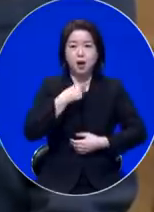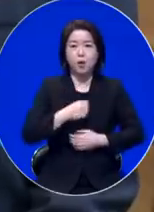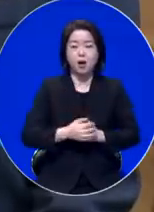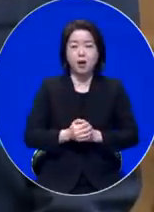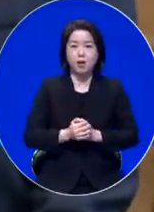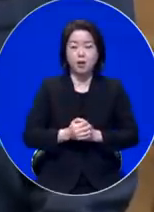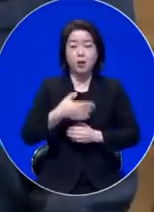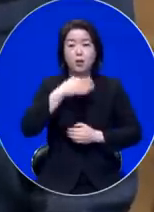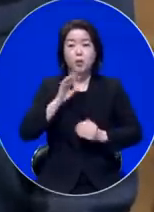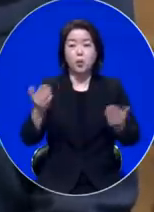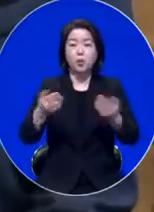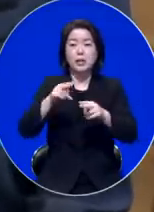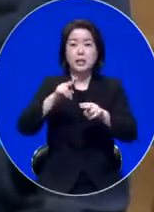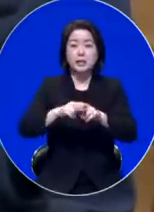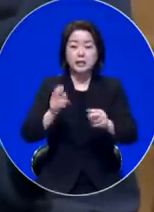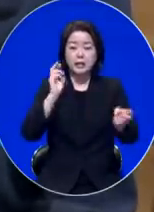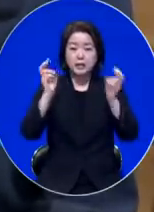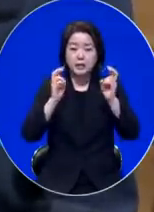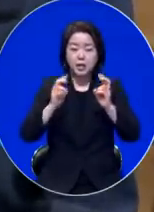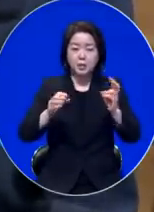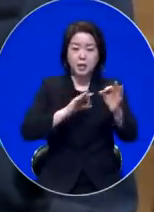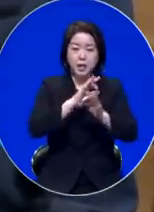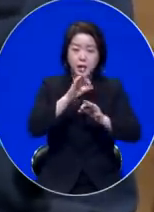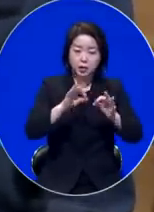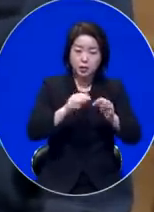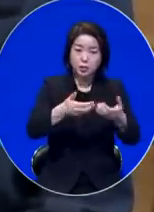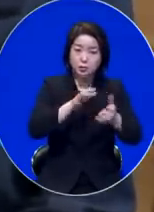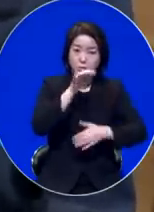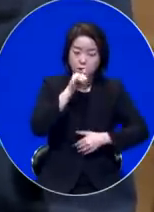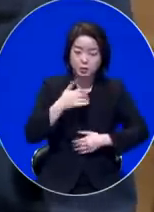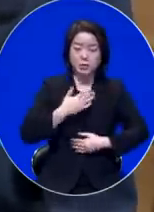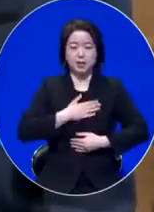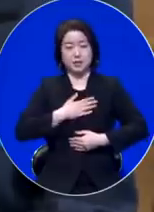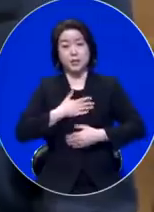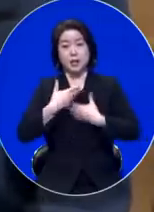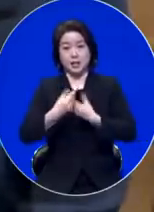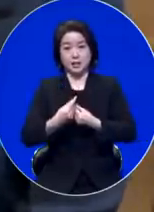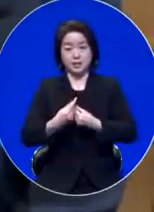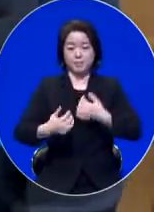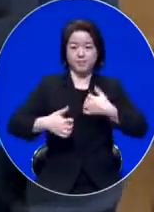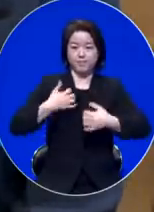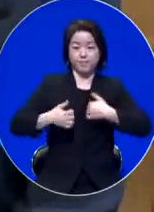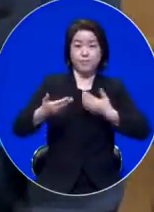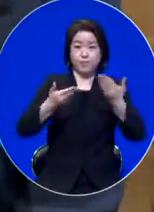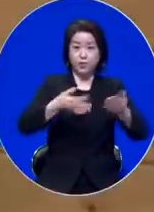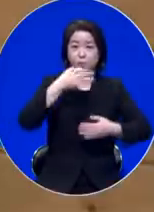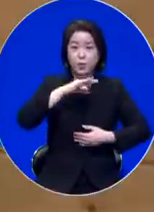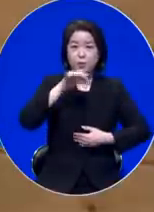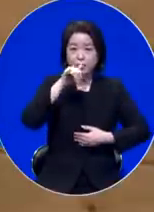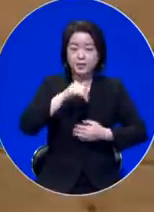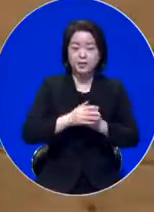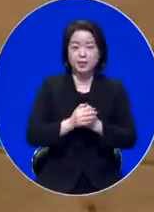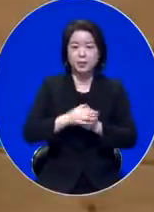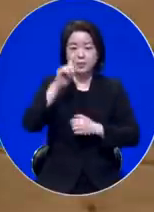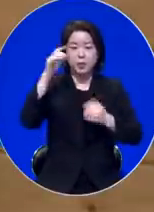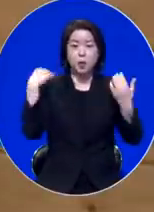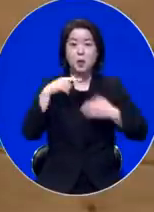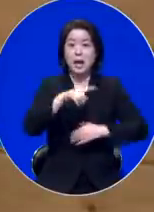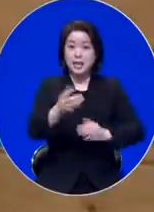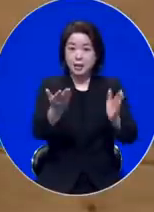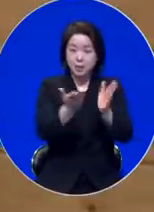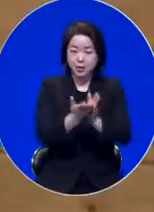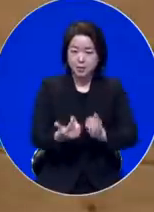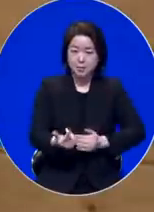노인일자리사업 이라는게 경제적인 측면도 물론 있지만 정서적인 안정과 활력과 지중에 효과가 있네요 정부도 이에 발맞춰 서